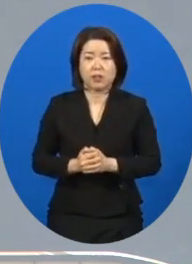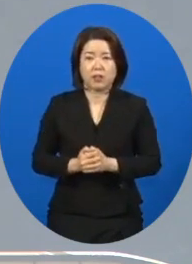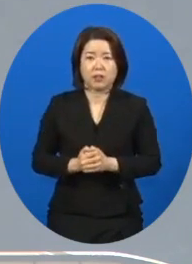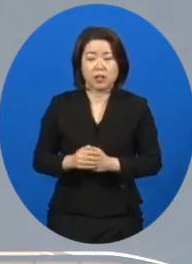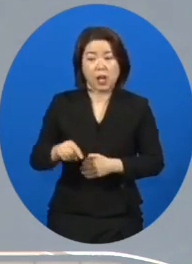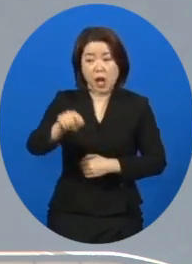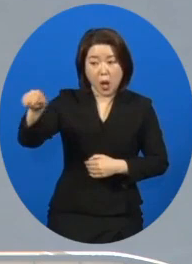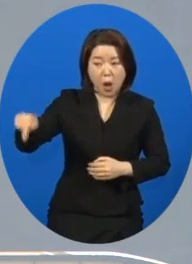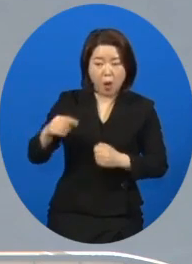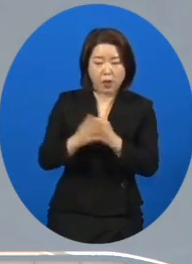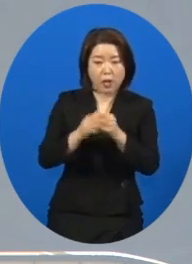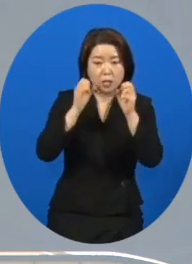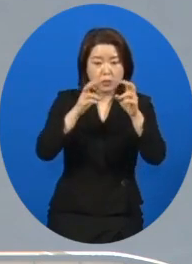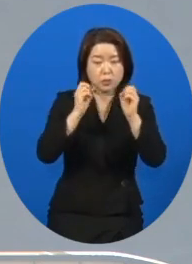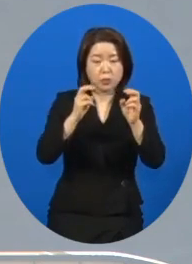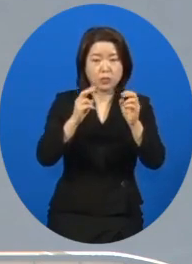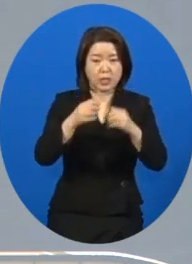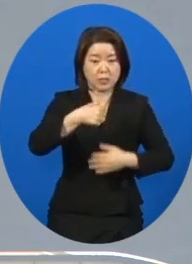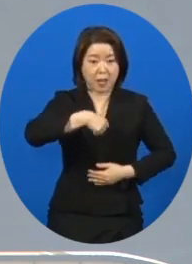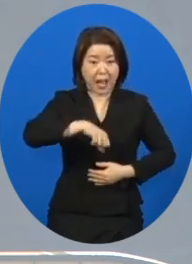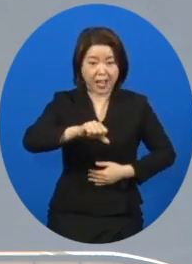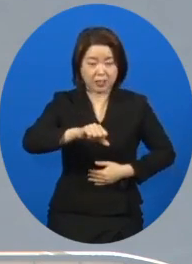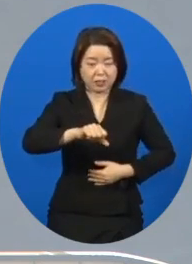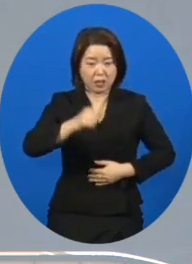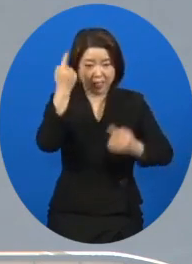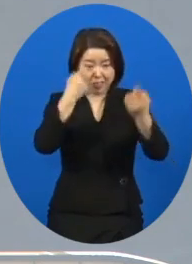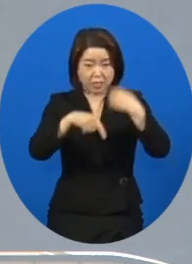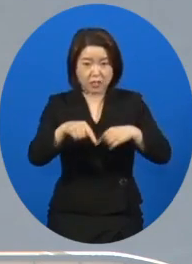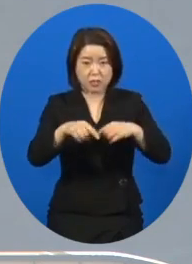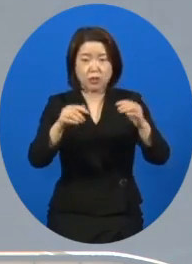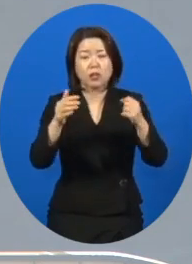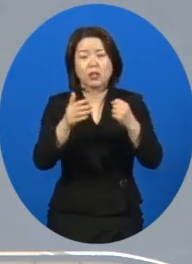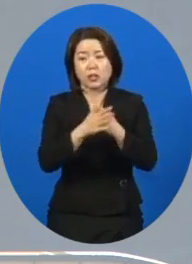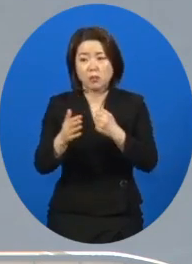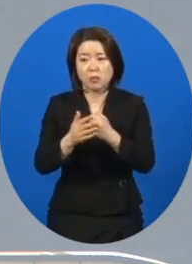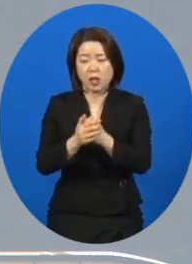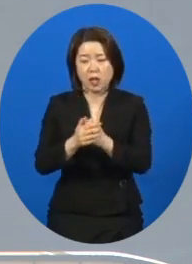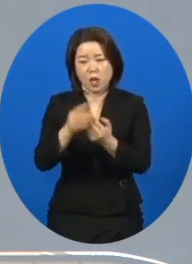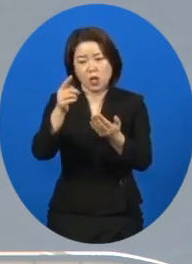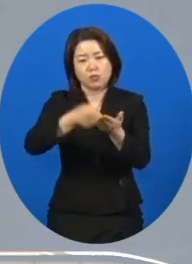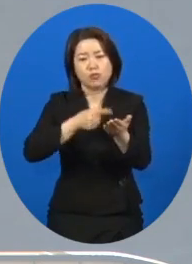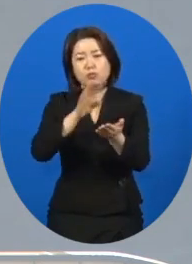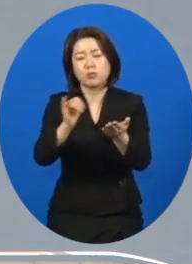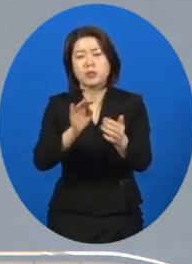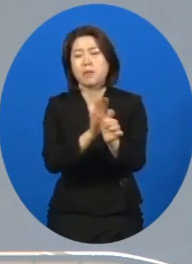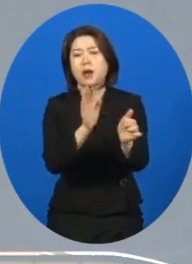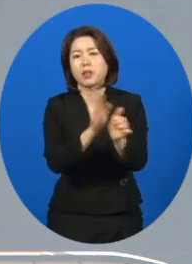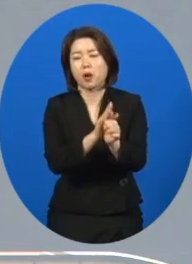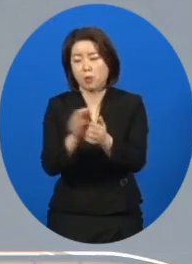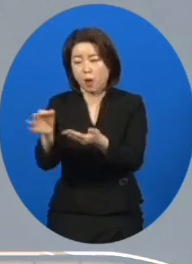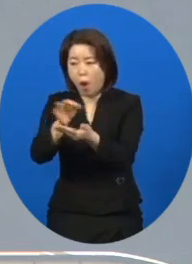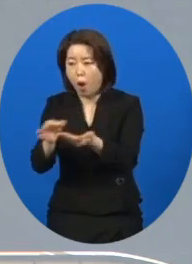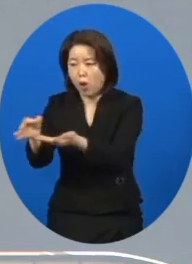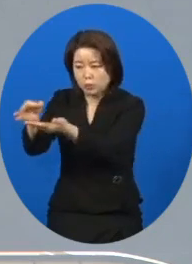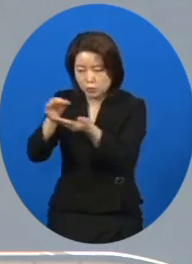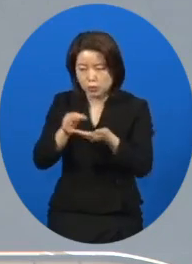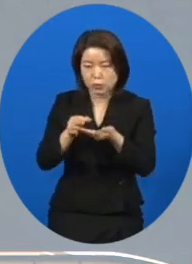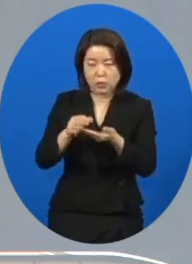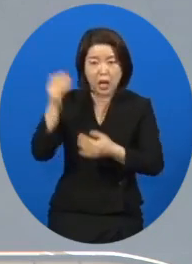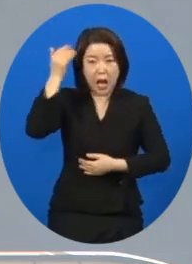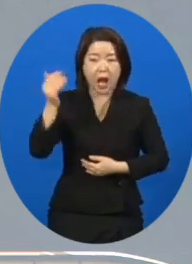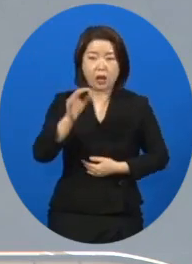선교사님의 아들이 다쳤다고 수술비에 보태라고 헌금을 가져왔어요. 우리 한국 돈으로 80만